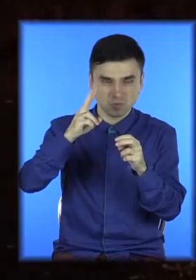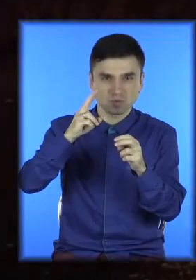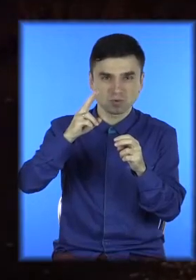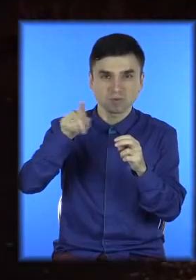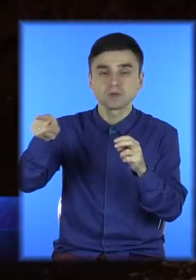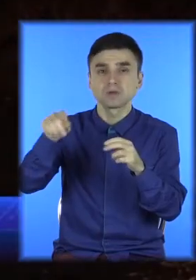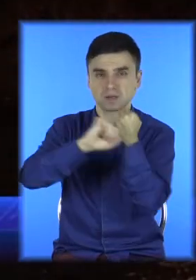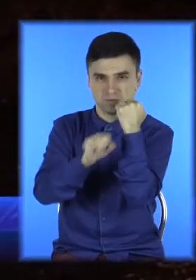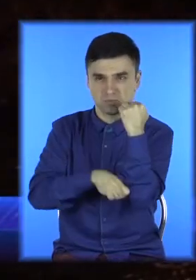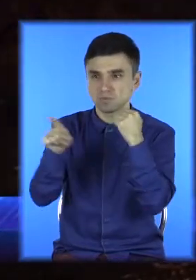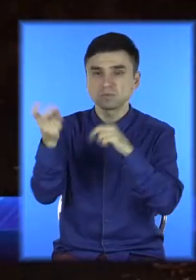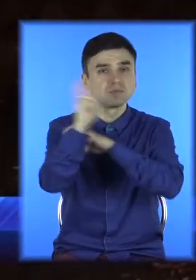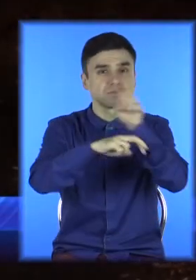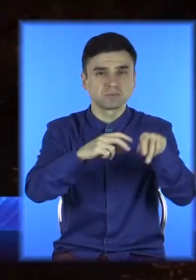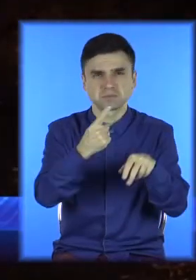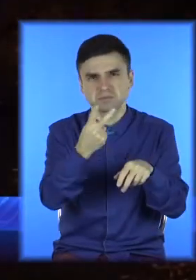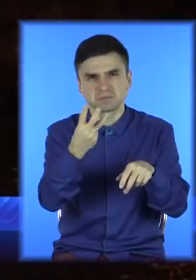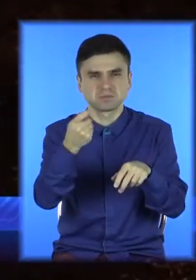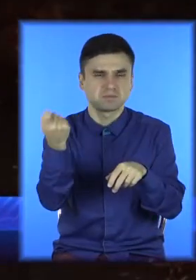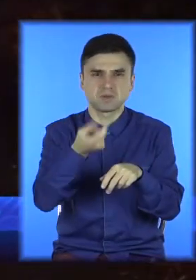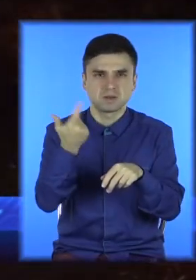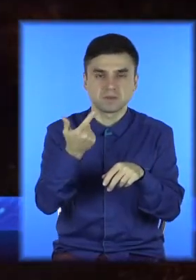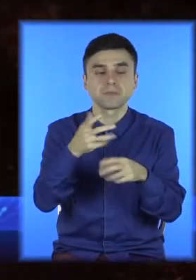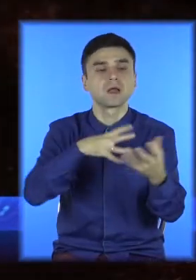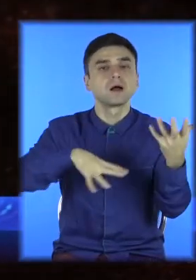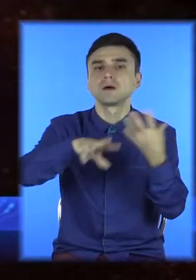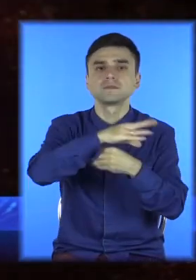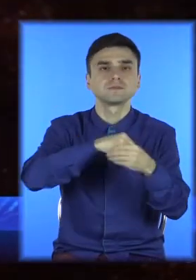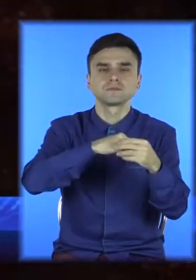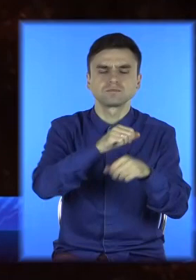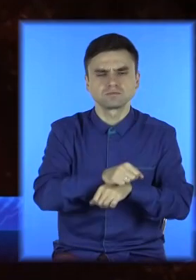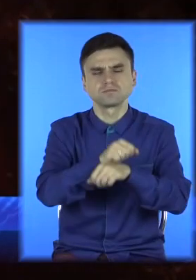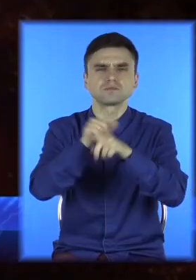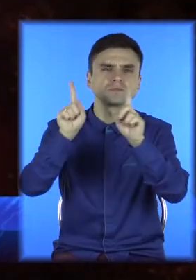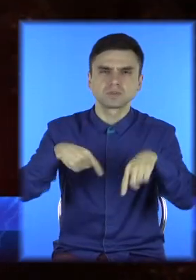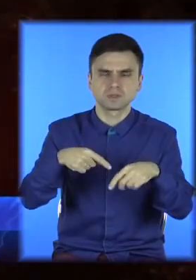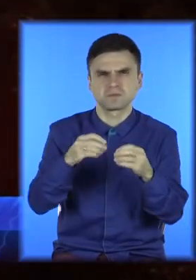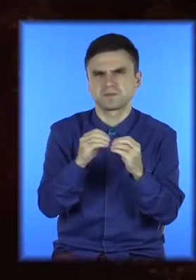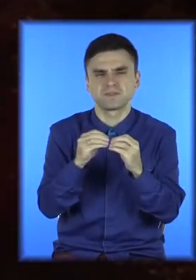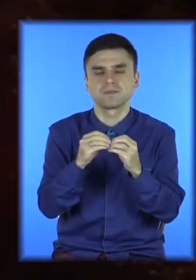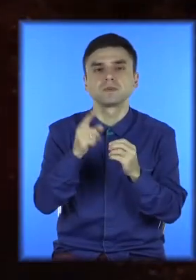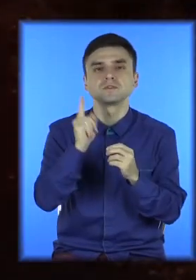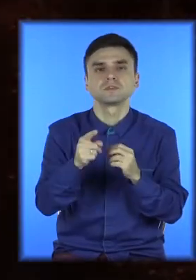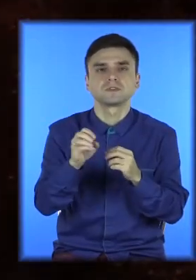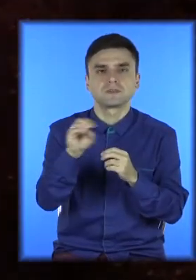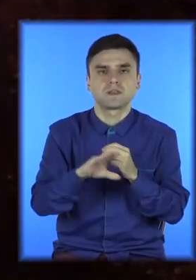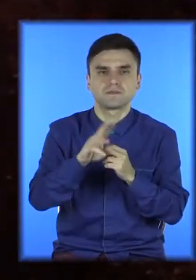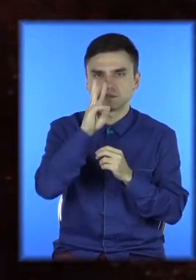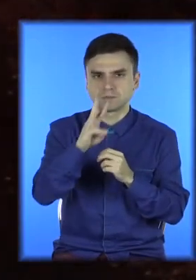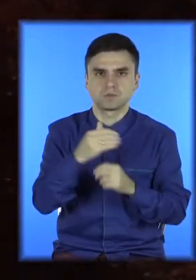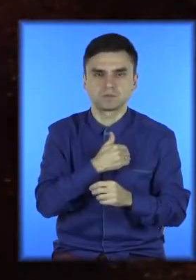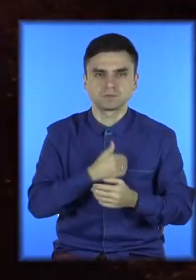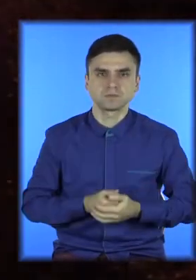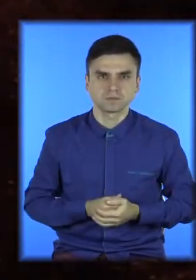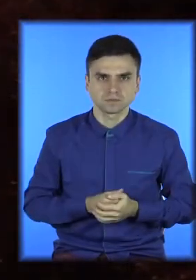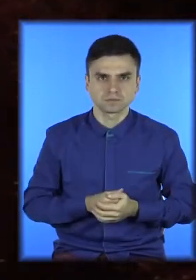Я приймаю участь у марші, тому що треба піднімати зарплату робітникам, тому що